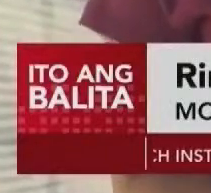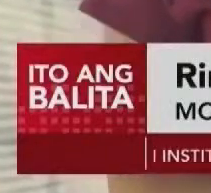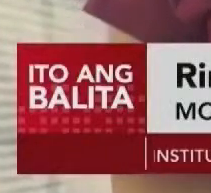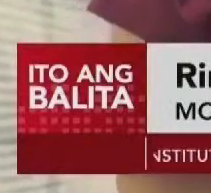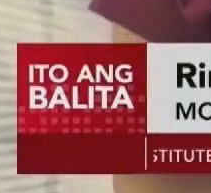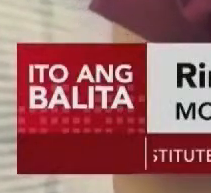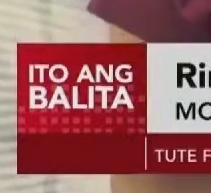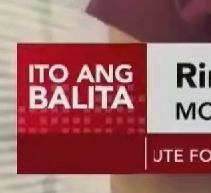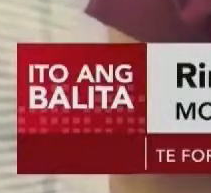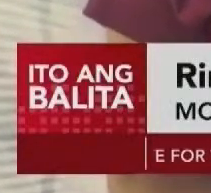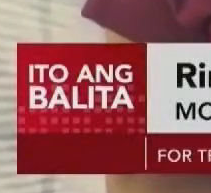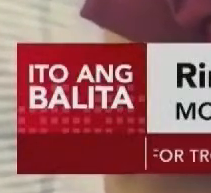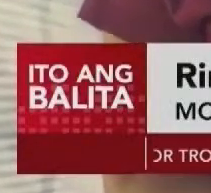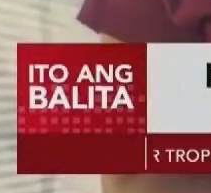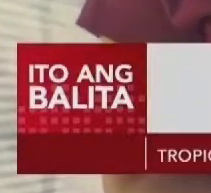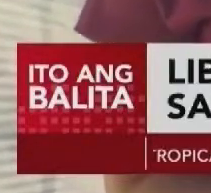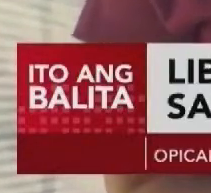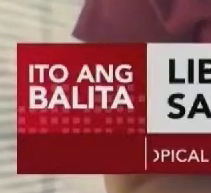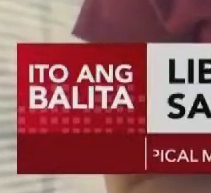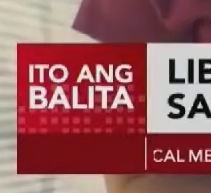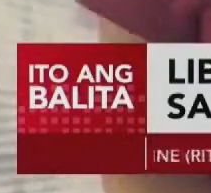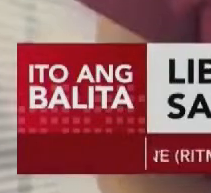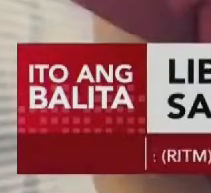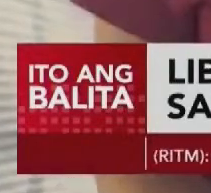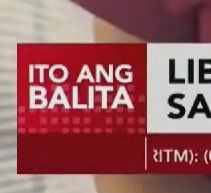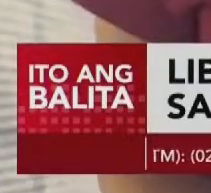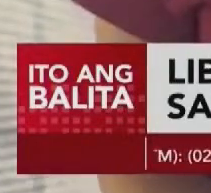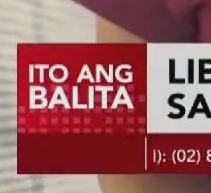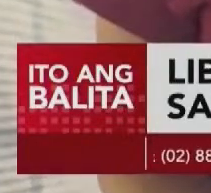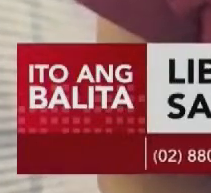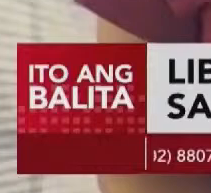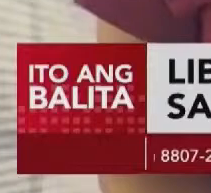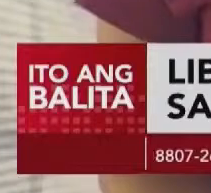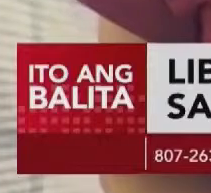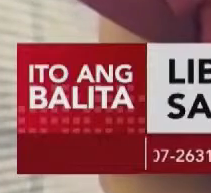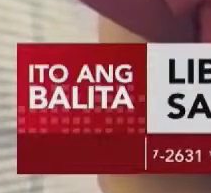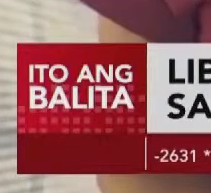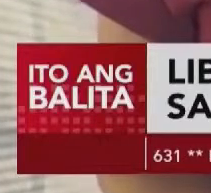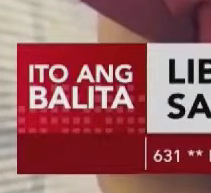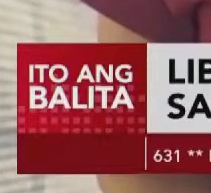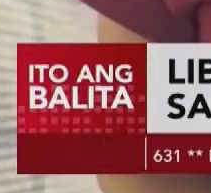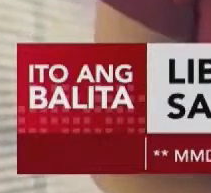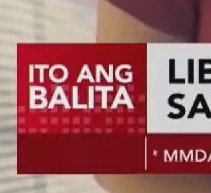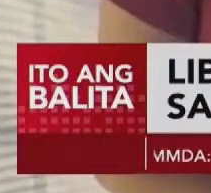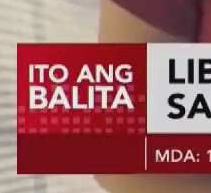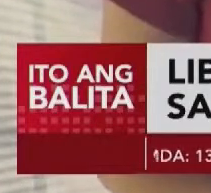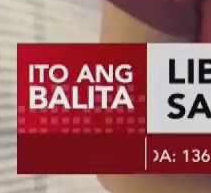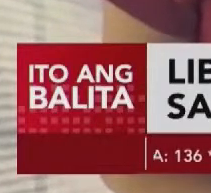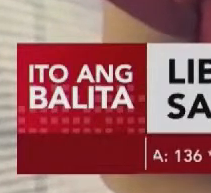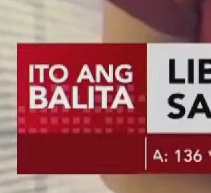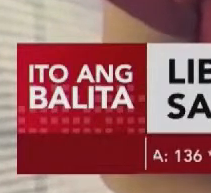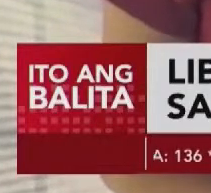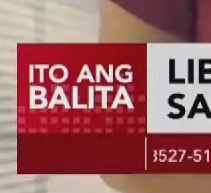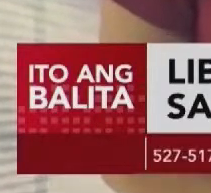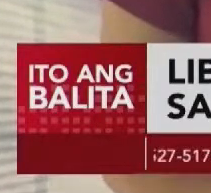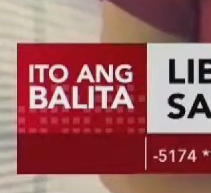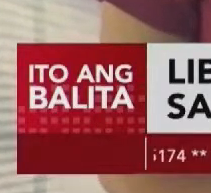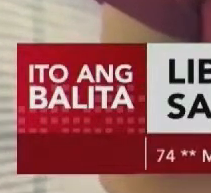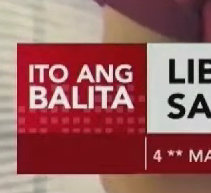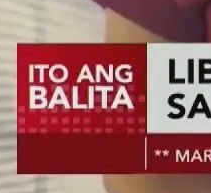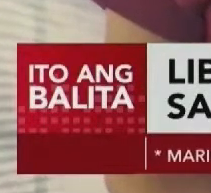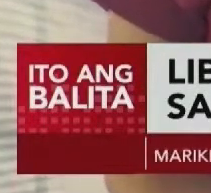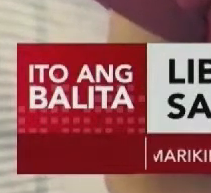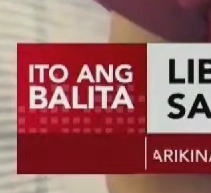salamat po sa grasya na binigay niyo po sa amin. Kasi malaking bagay po to sa amin kahit sa maliit